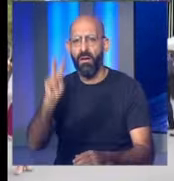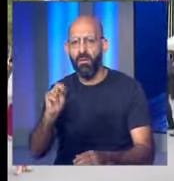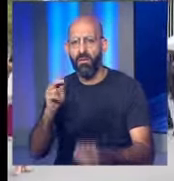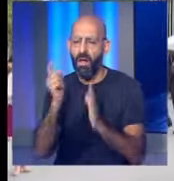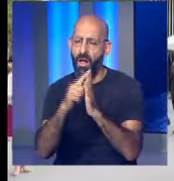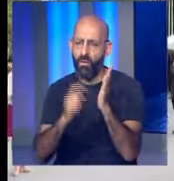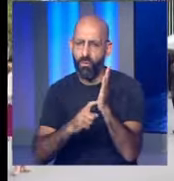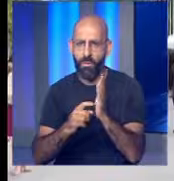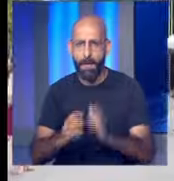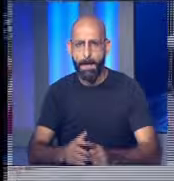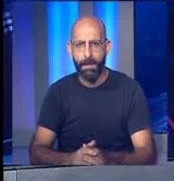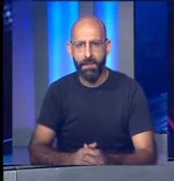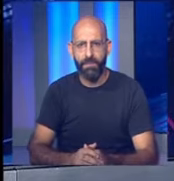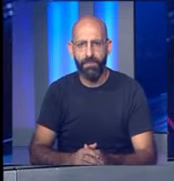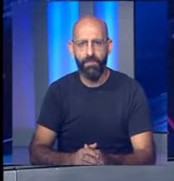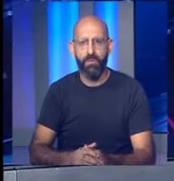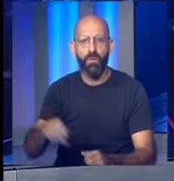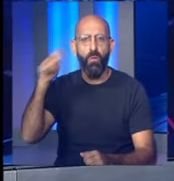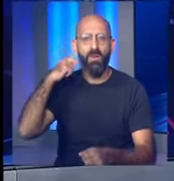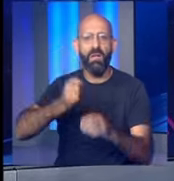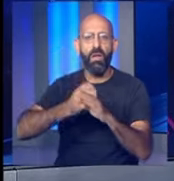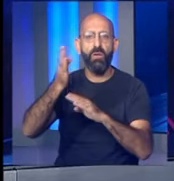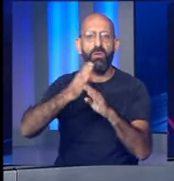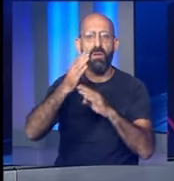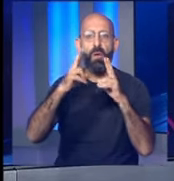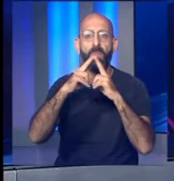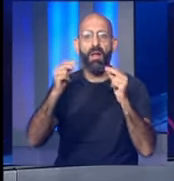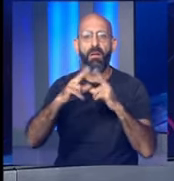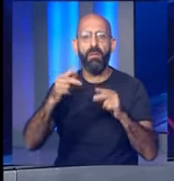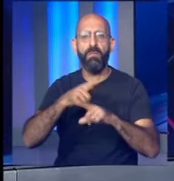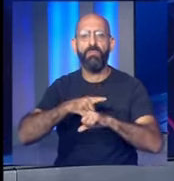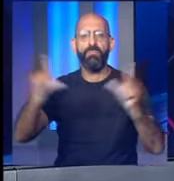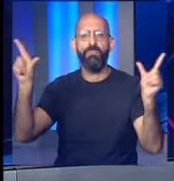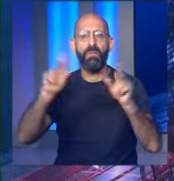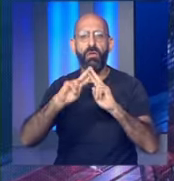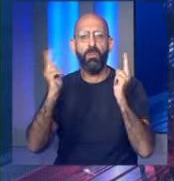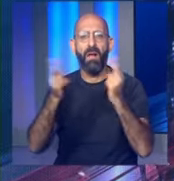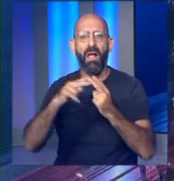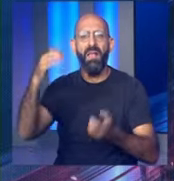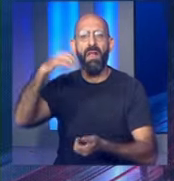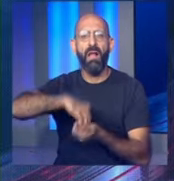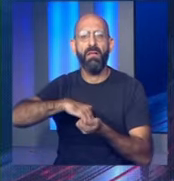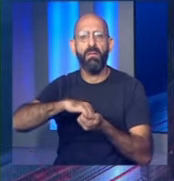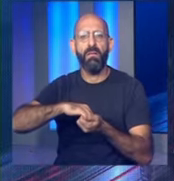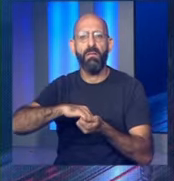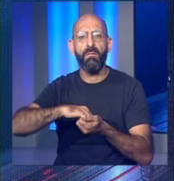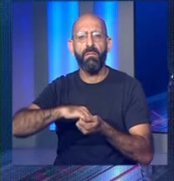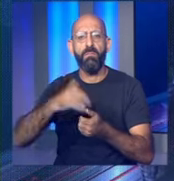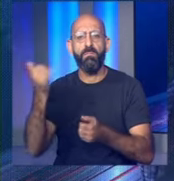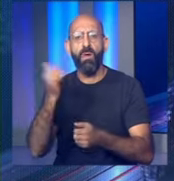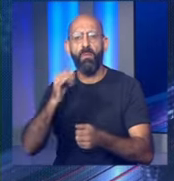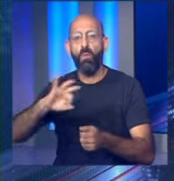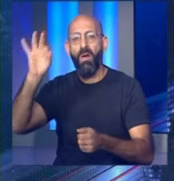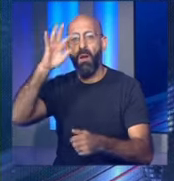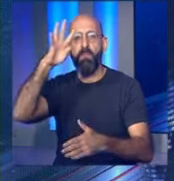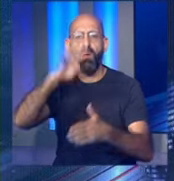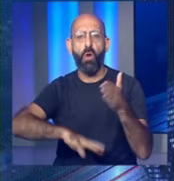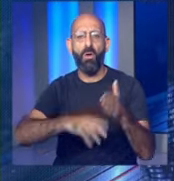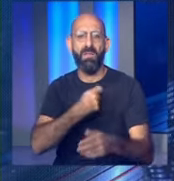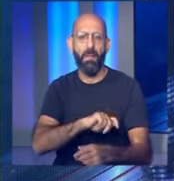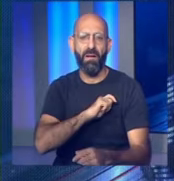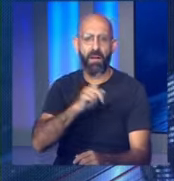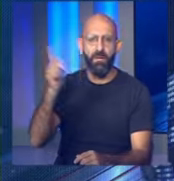الصحفيين والمصورين. وزير الخارجية والمغتربين عبد الله أبو حبيب شدد في كلمة لبنان أمام الاجتماع الوزاري